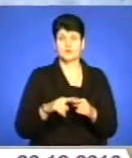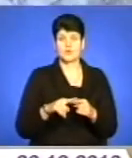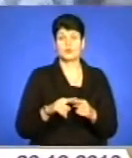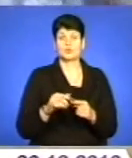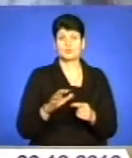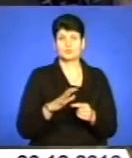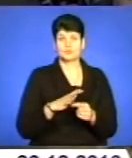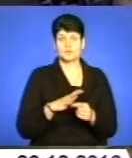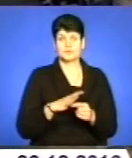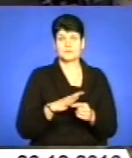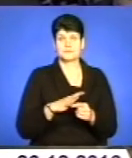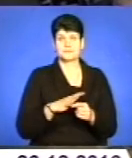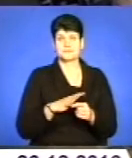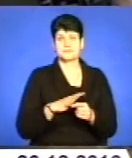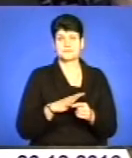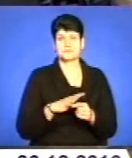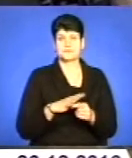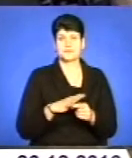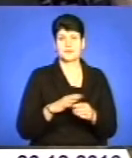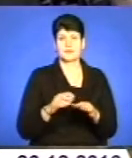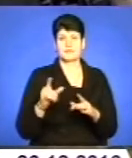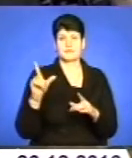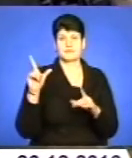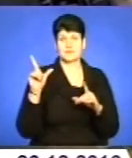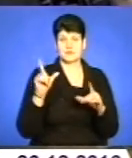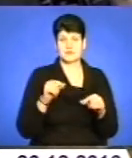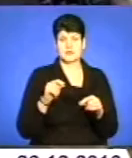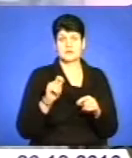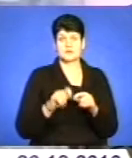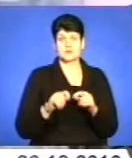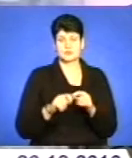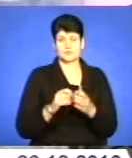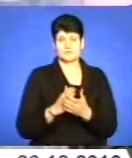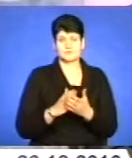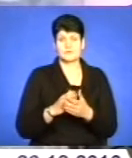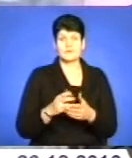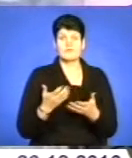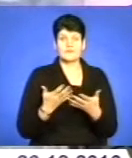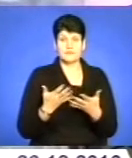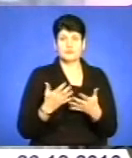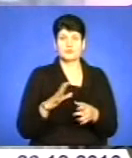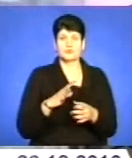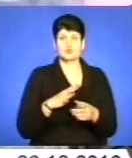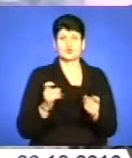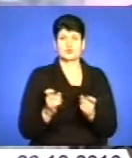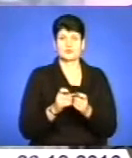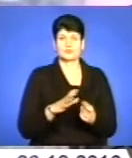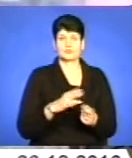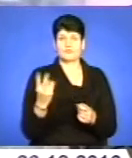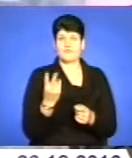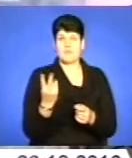повідомлено слідчо-оперативну групу, і на місце події виїхала слідчо-оперативна група. У ході перевірки стало відомо, що конфлікт виник між